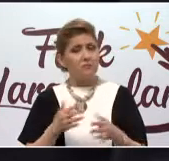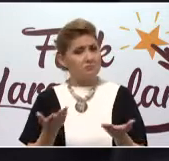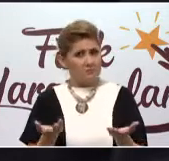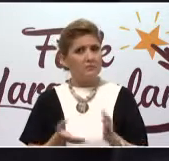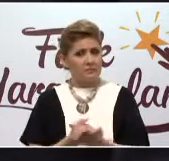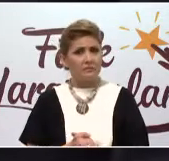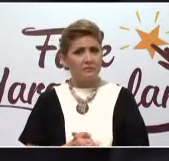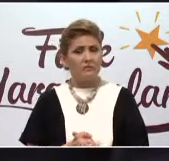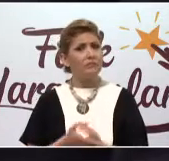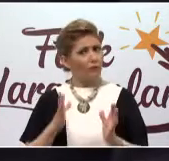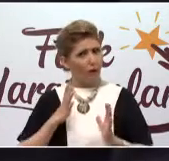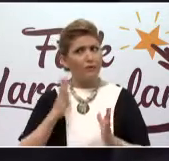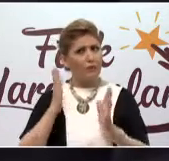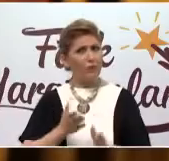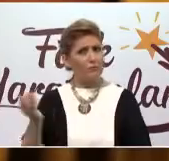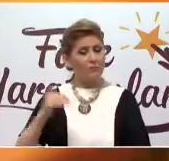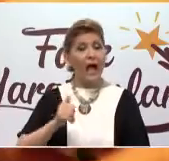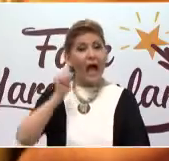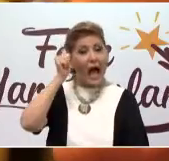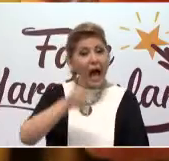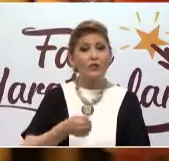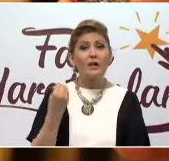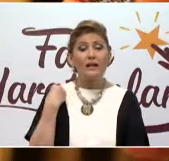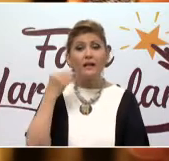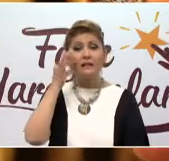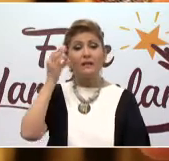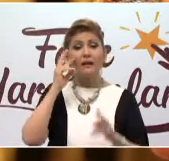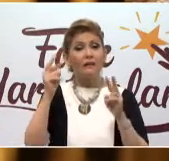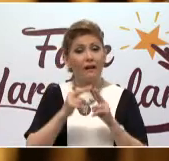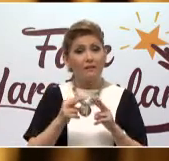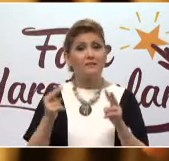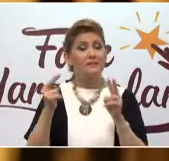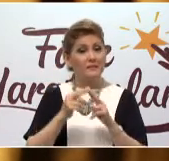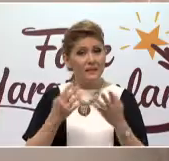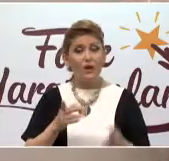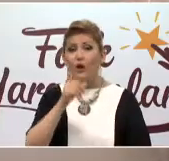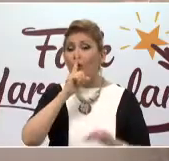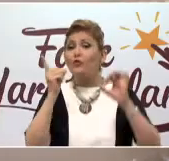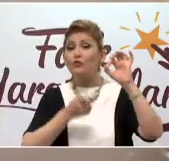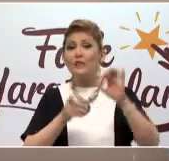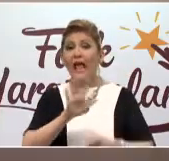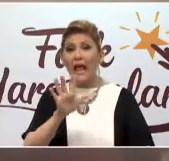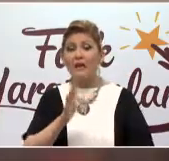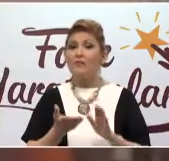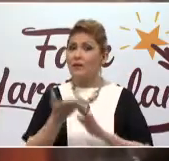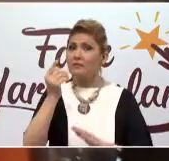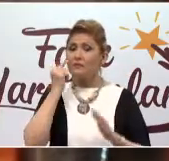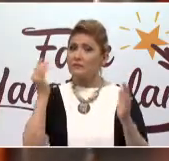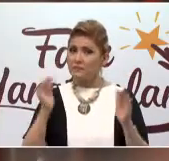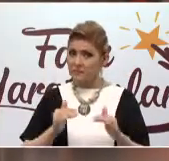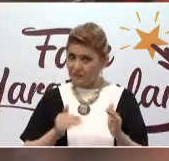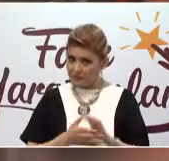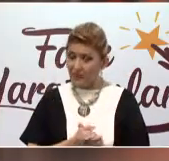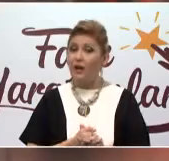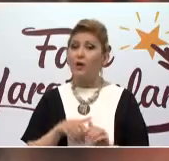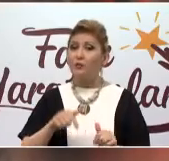diyeyim, müdavimlerimiz var. Öyle mi? Her gün yeni insanlarla karşılaşsak da %50'nin üzerinde müdavimlerimiz var. Bu